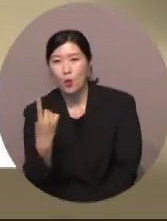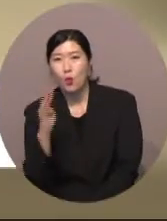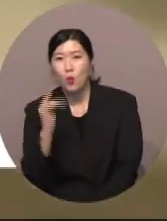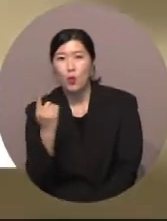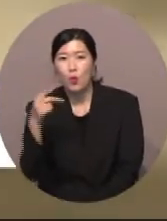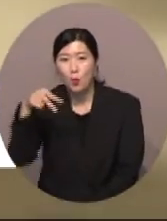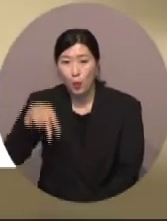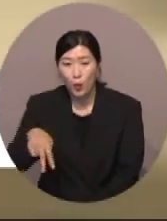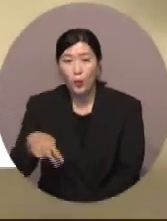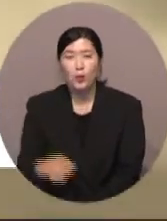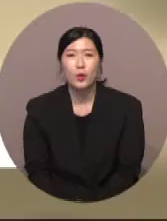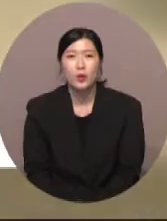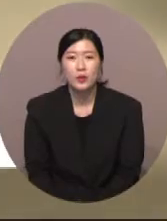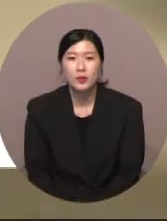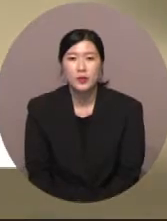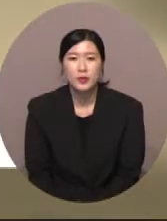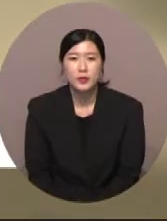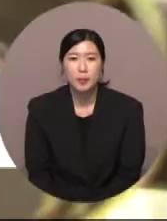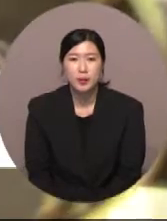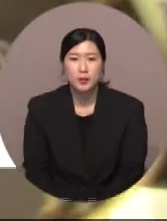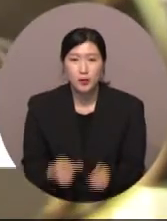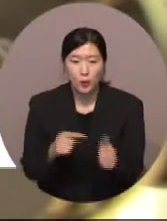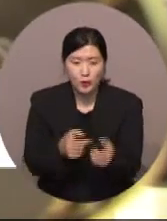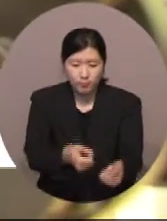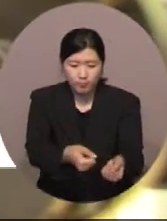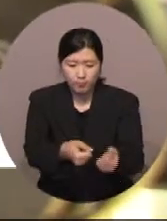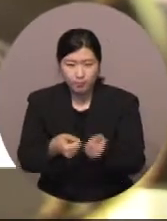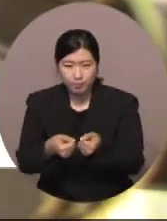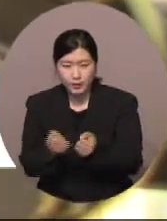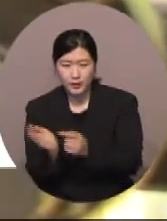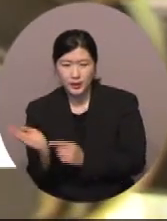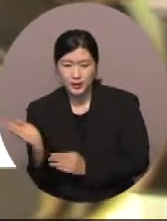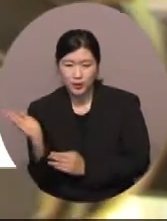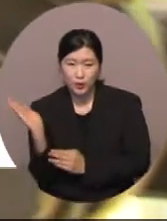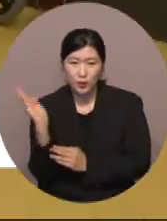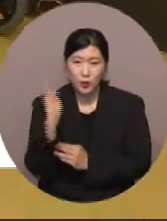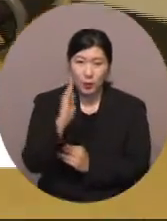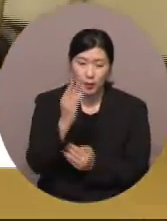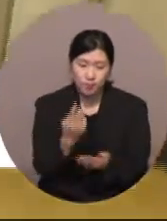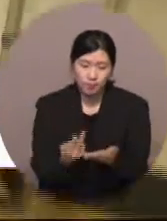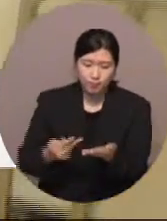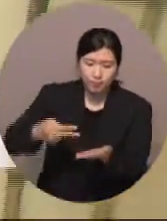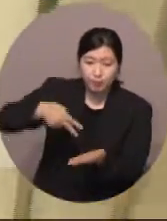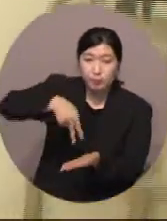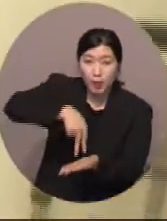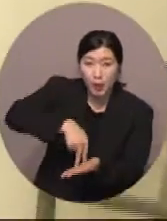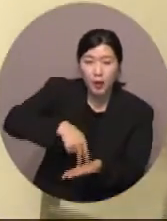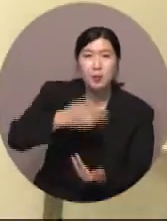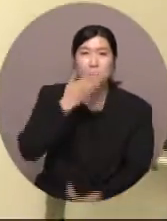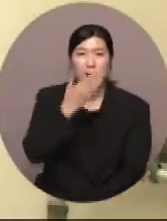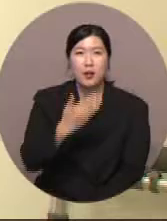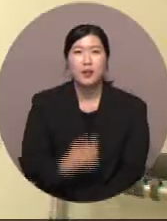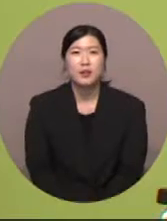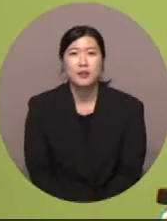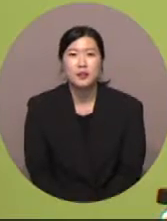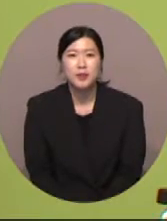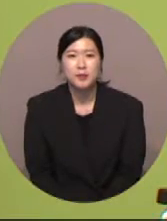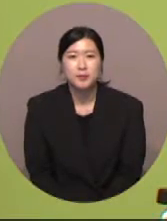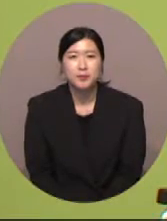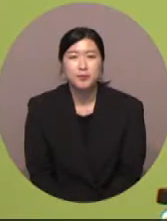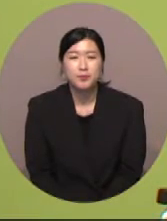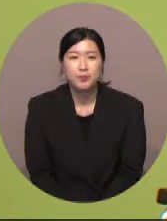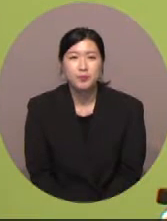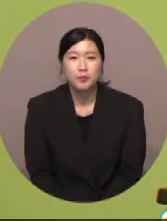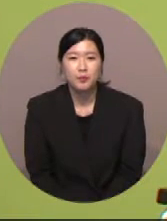로봇입니다. 로봇이 일정 정도까지 환자를 일으켜 세우면 스스로 발을 딛고 서는 것도 거뜬합니다.